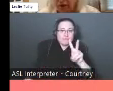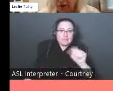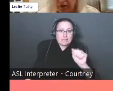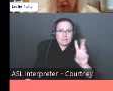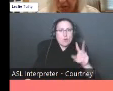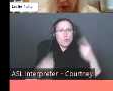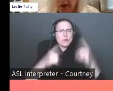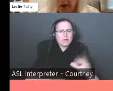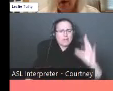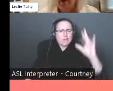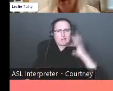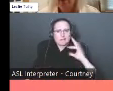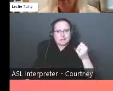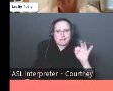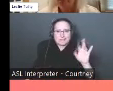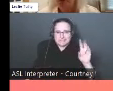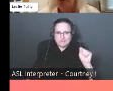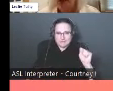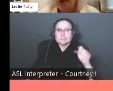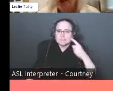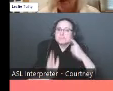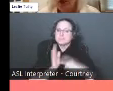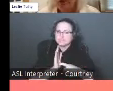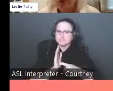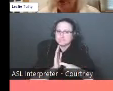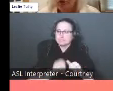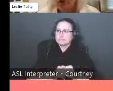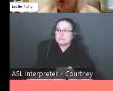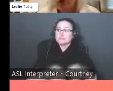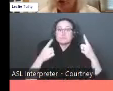problème préoccupant par les refuges pour les femmes